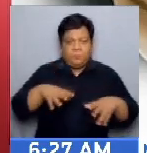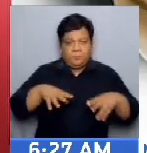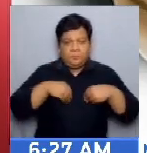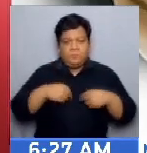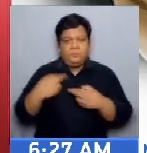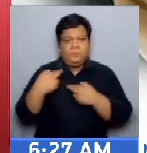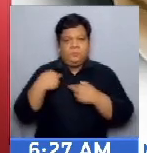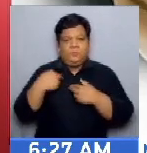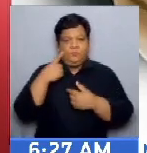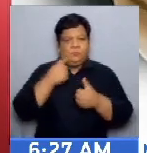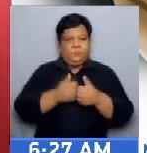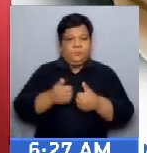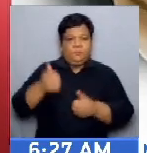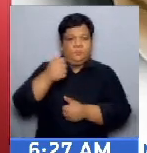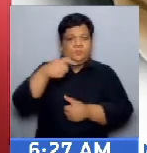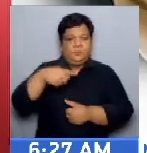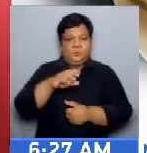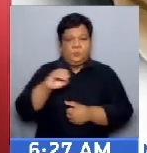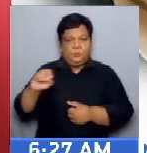PCOO.